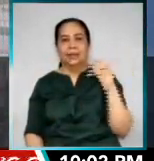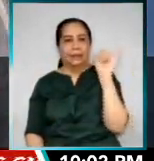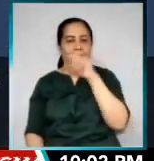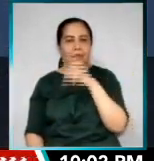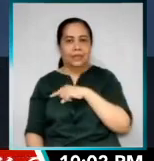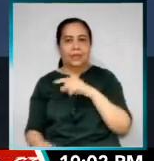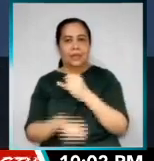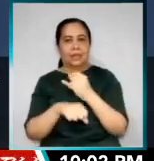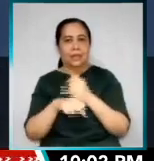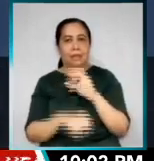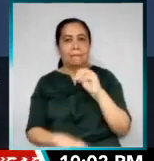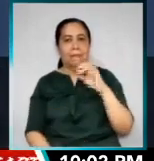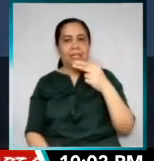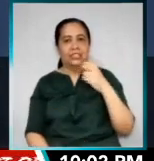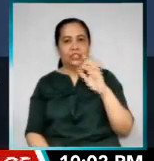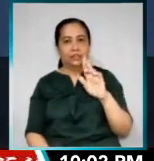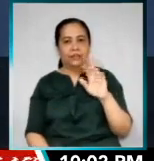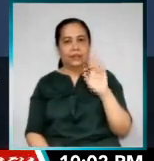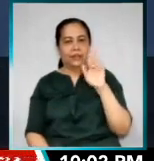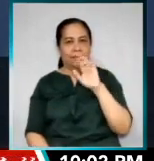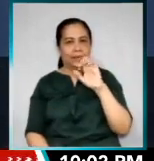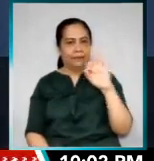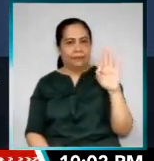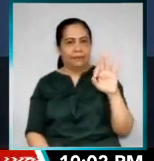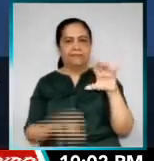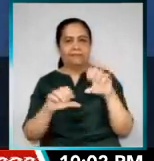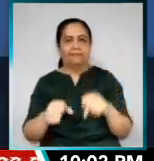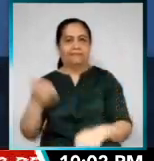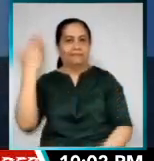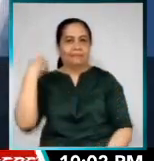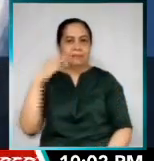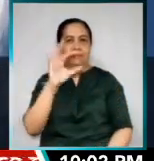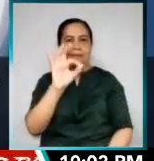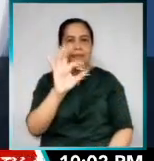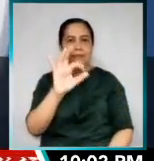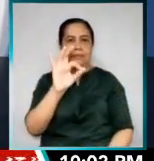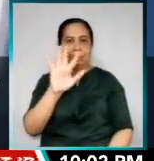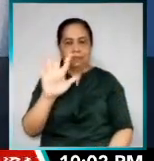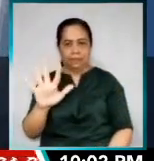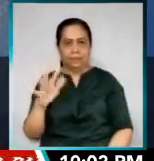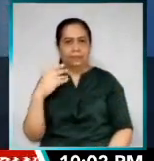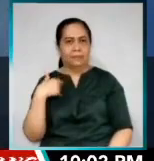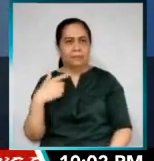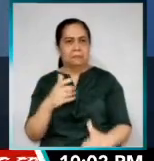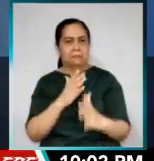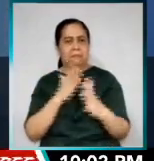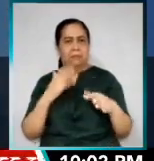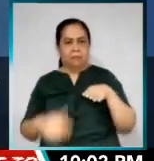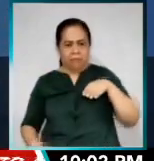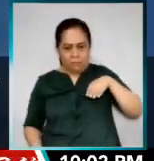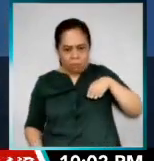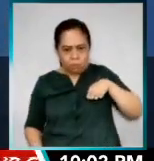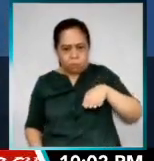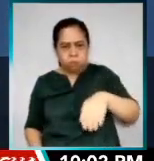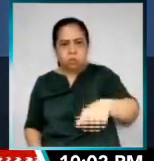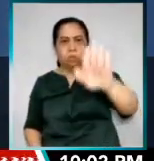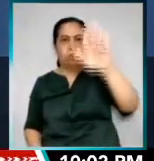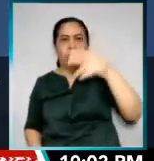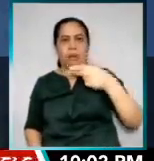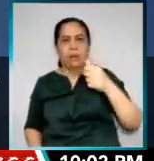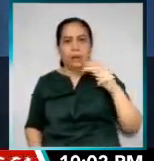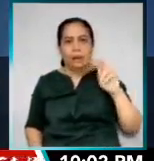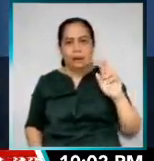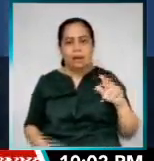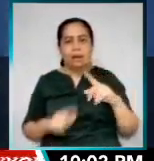Mischief Reef na inukupan na nila noong 1995. May napakahabang runway at mga hangar para sa mga eroplano,